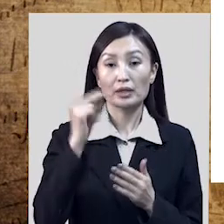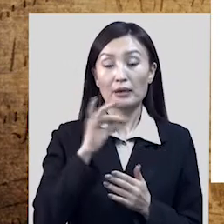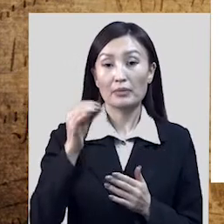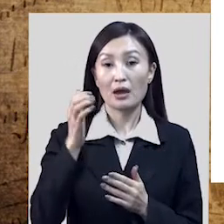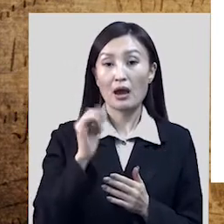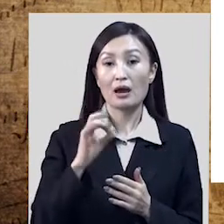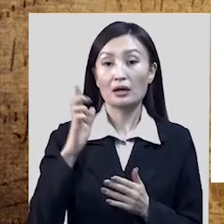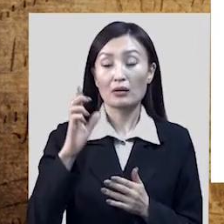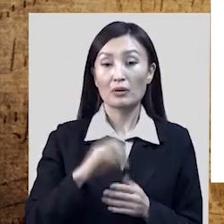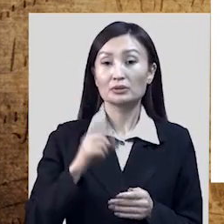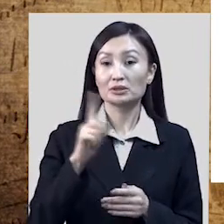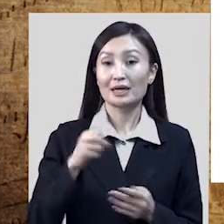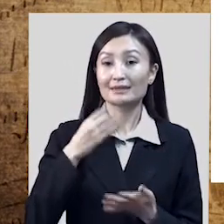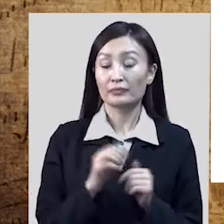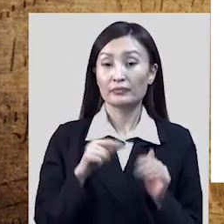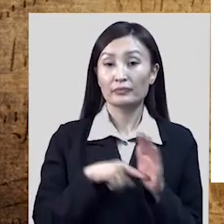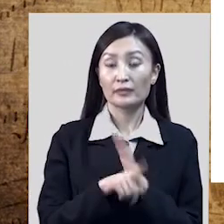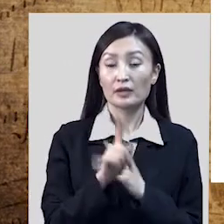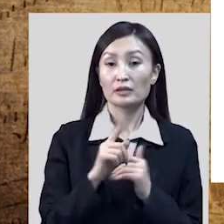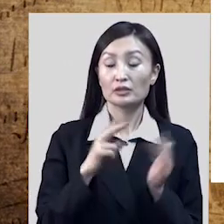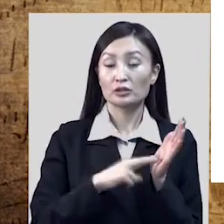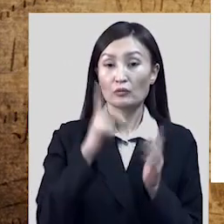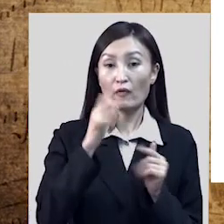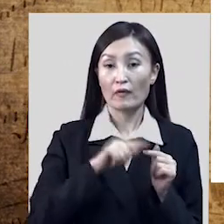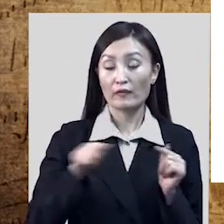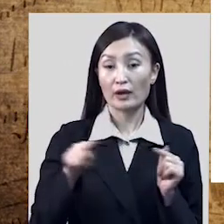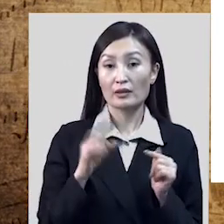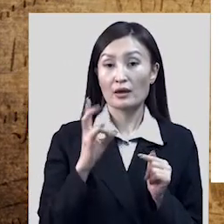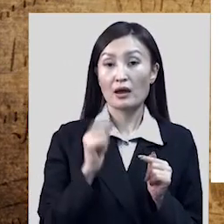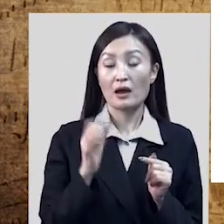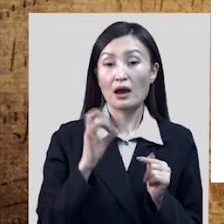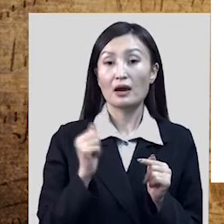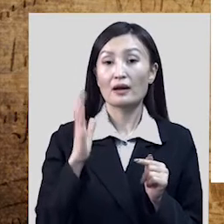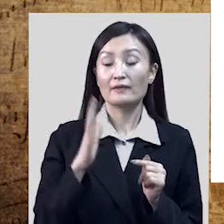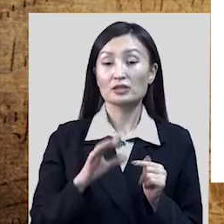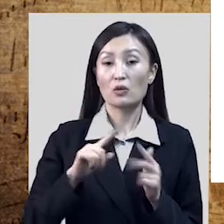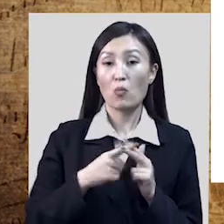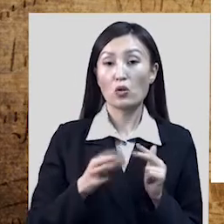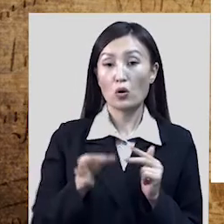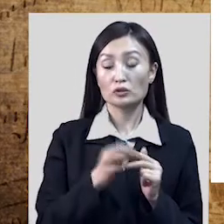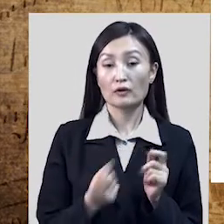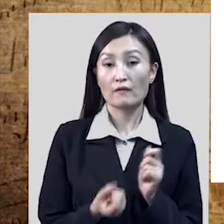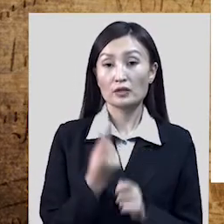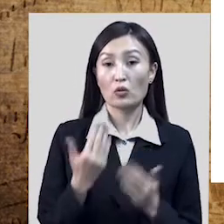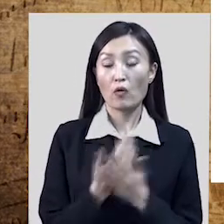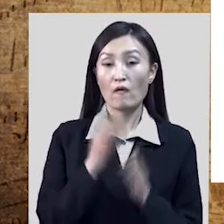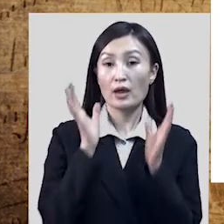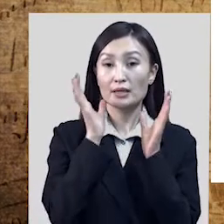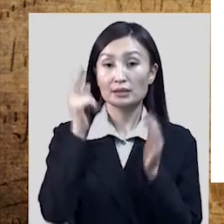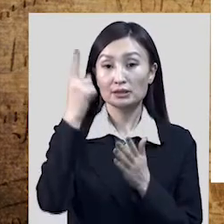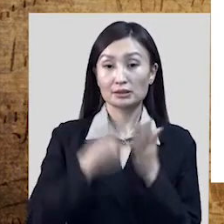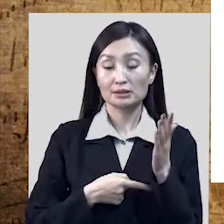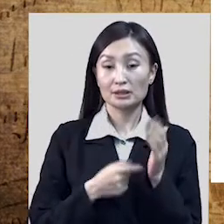арабами за центральную азию в начале седьмого века на аравийском полуострове возникает новая религия кисло